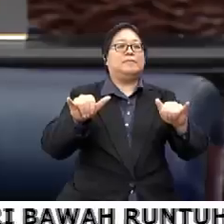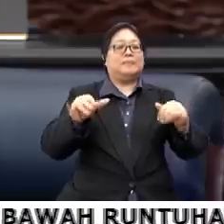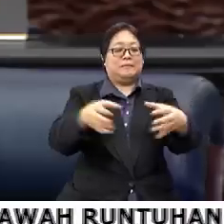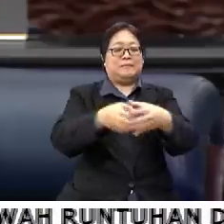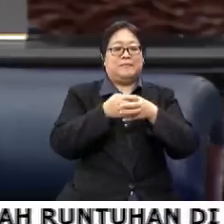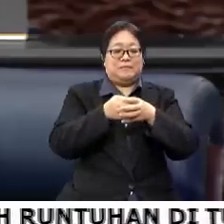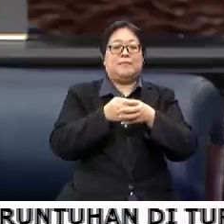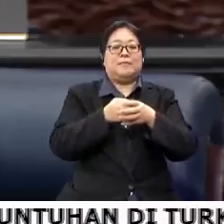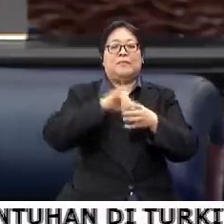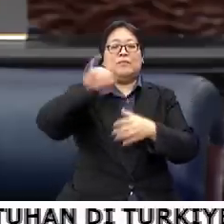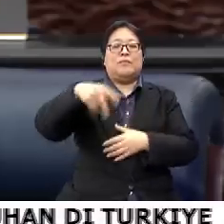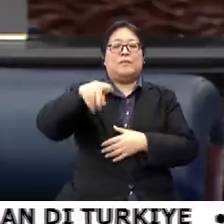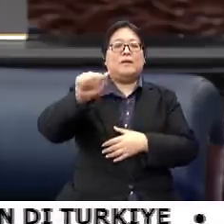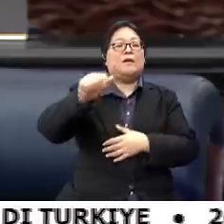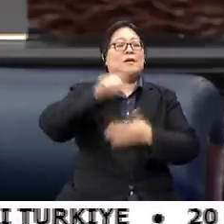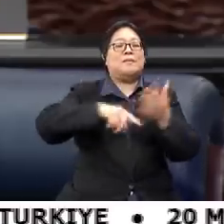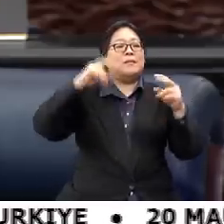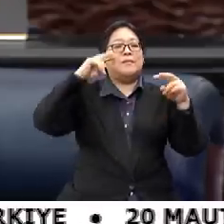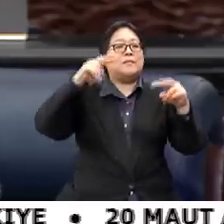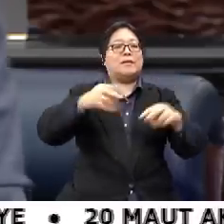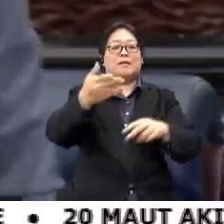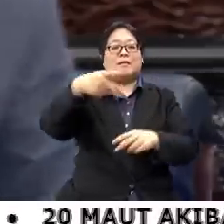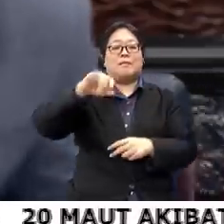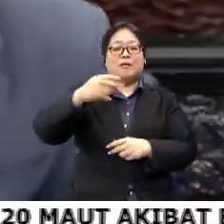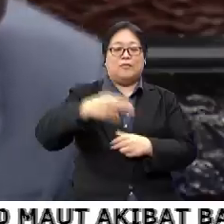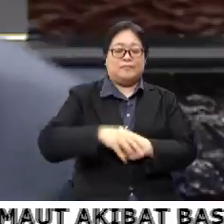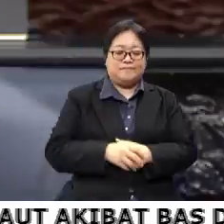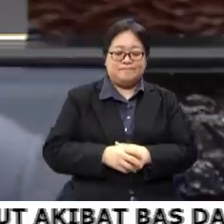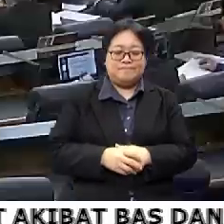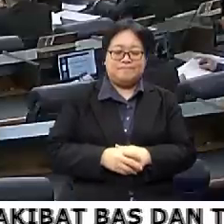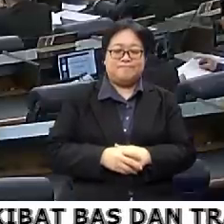pool di JPA. Apa pandangan Paguh?